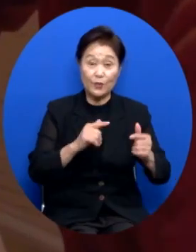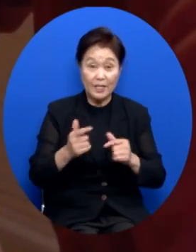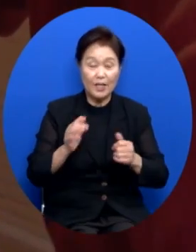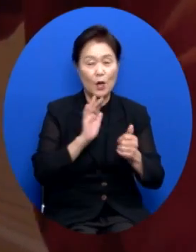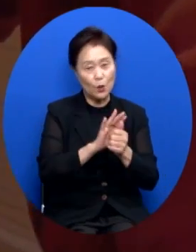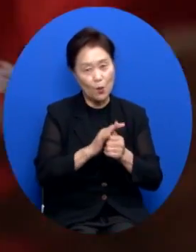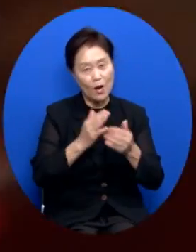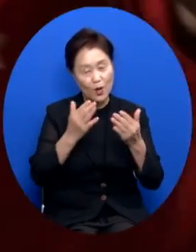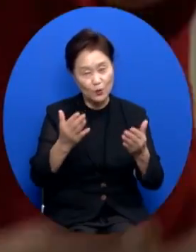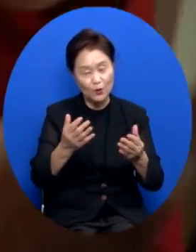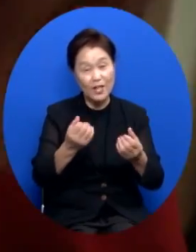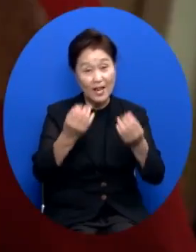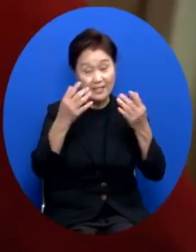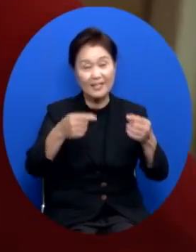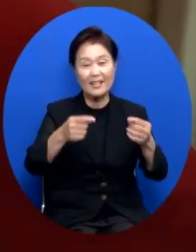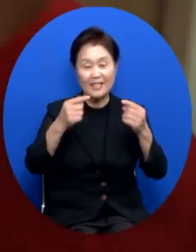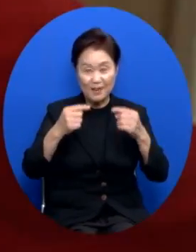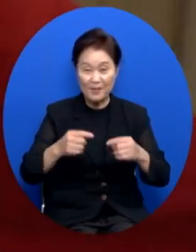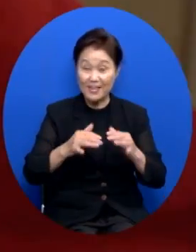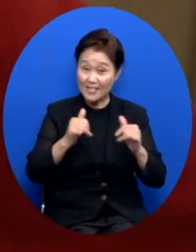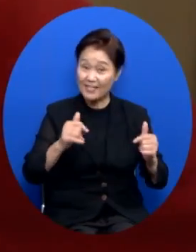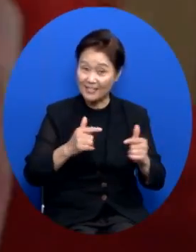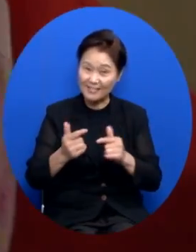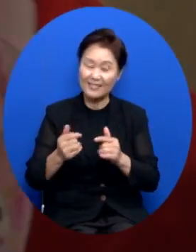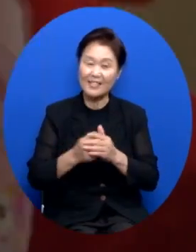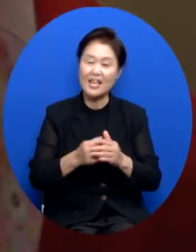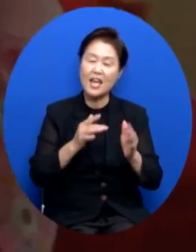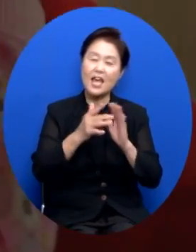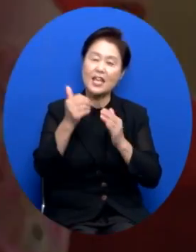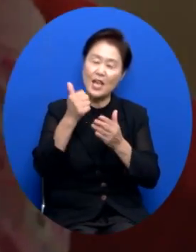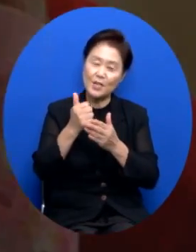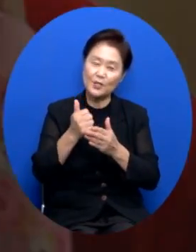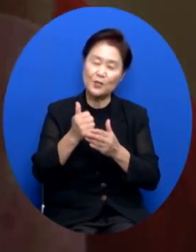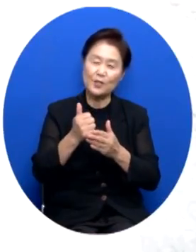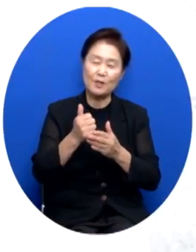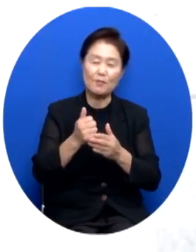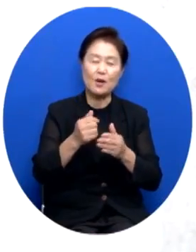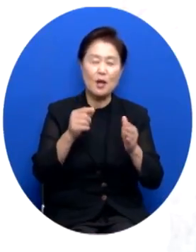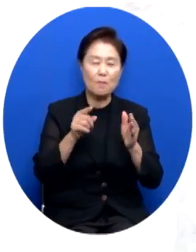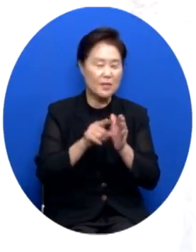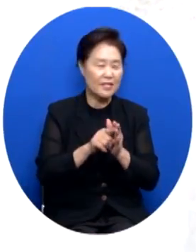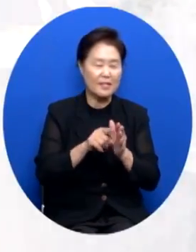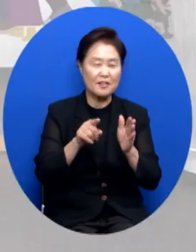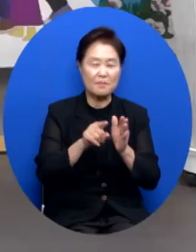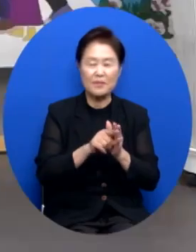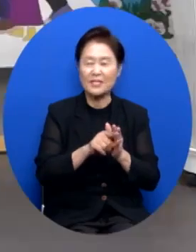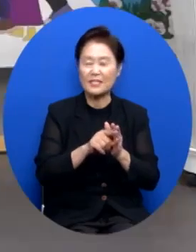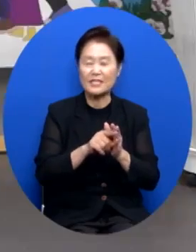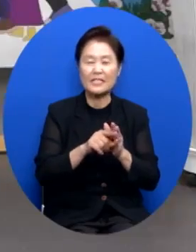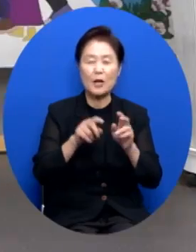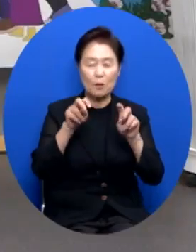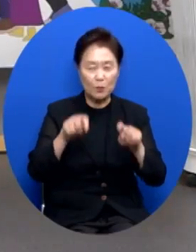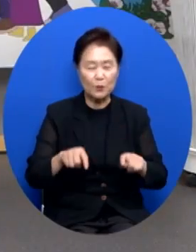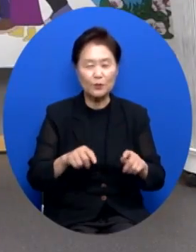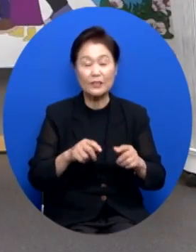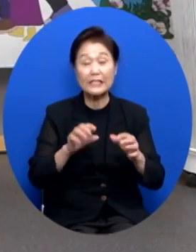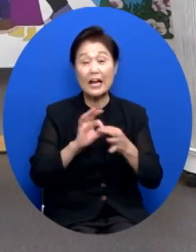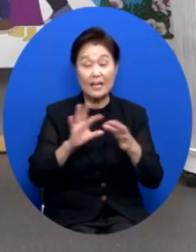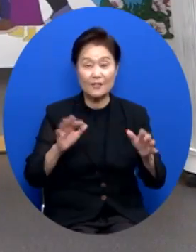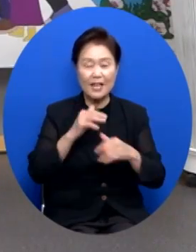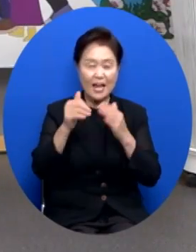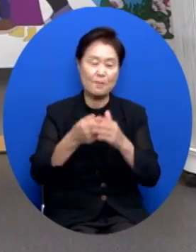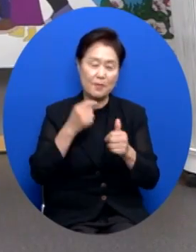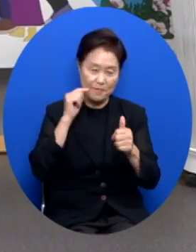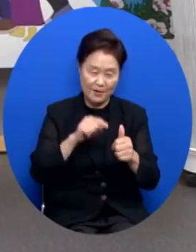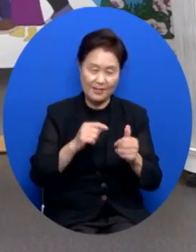손길을 뻗치는 이 행사에 참가한 참가자들은요. 예수님을 알던 또 예수님을 알지 못하던 상관없이 하나님께서 명령하신